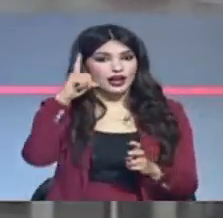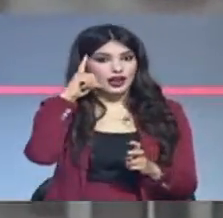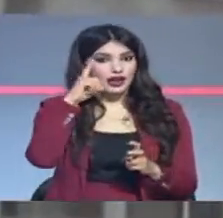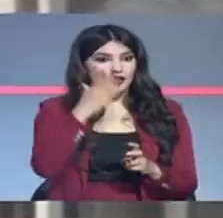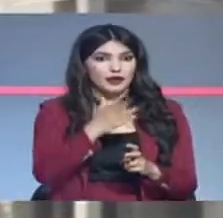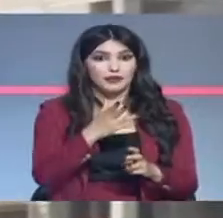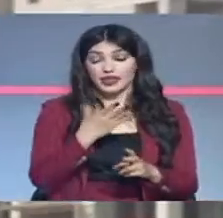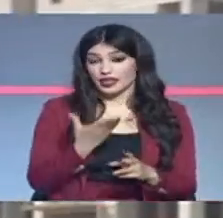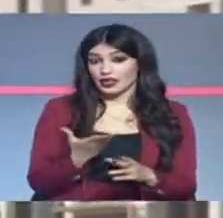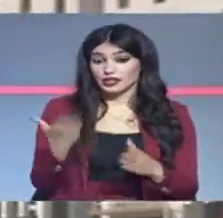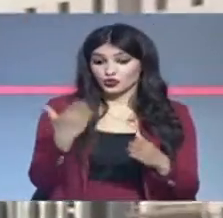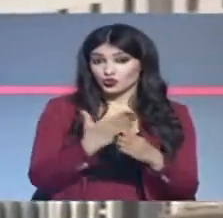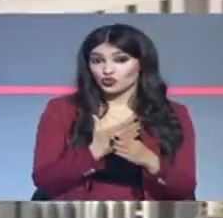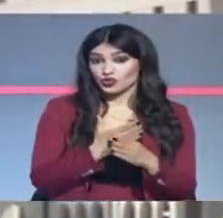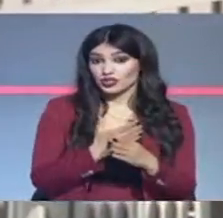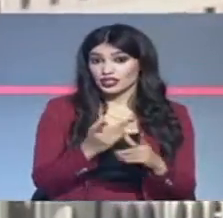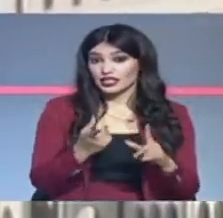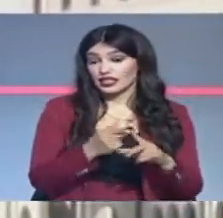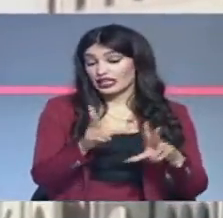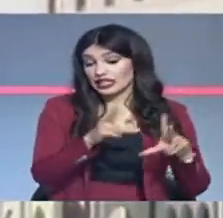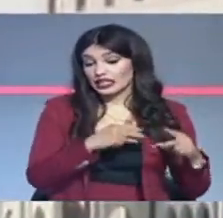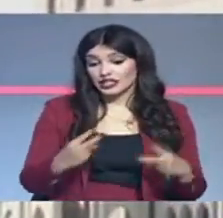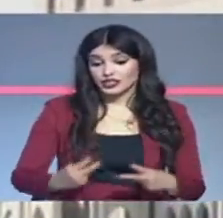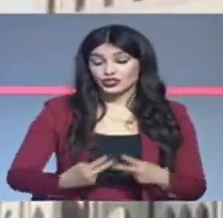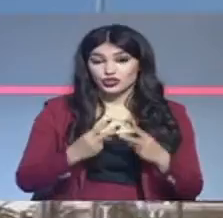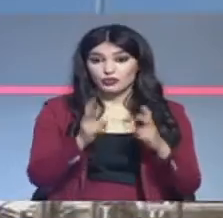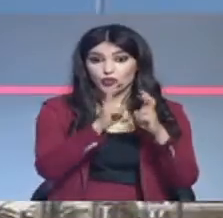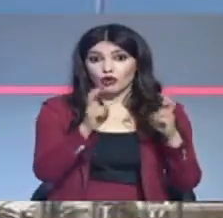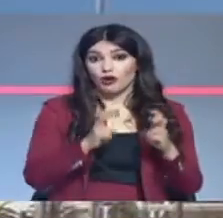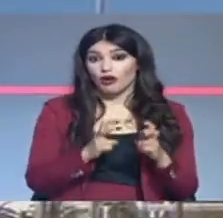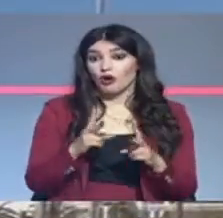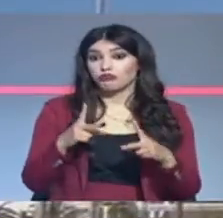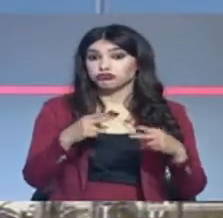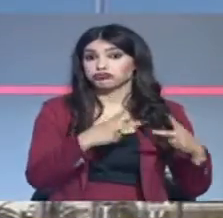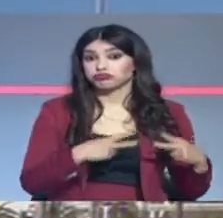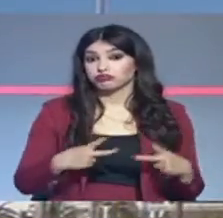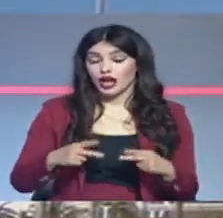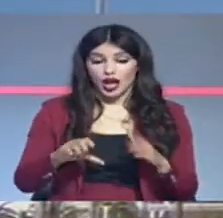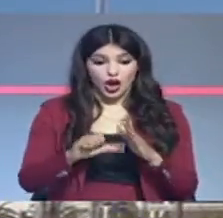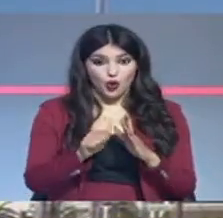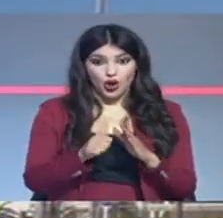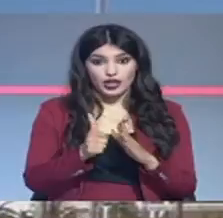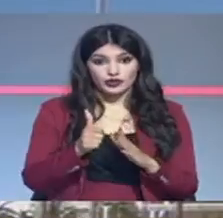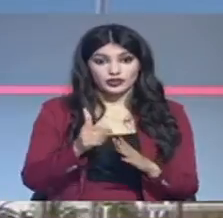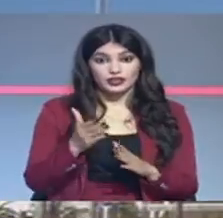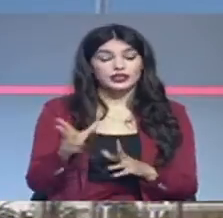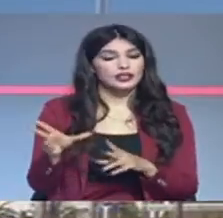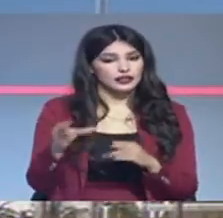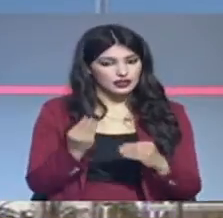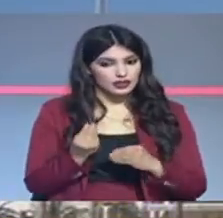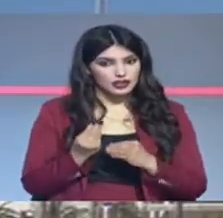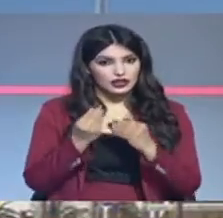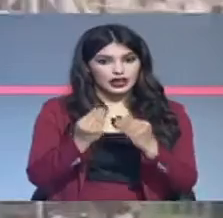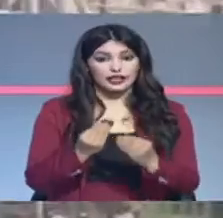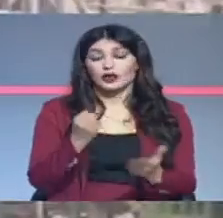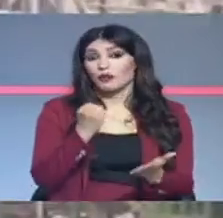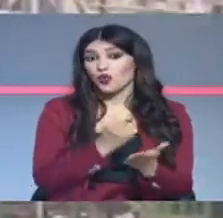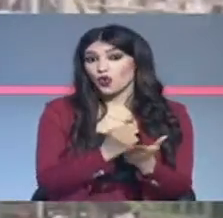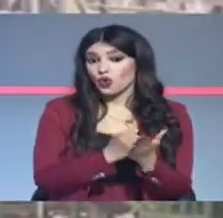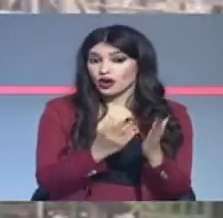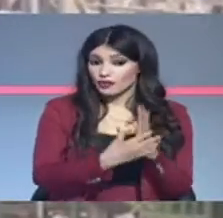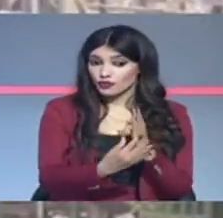ليبيا يعني حاليا من القطاعات ساعات طويله من اولويات وانه لتوفير السيوله في البنوك من